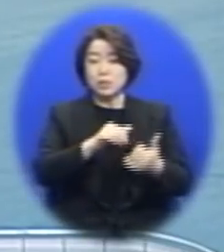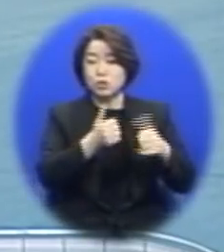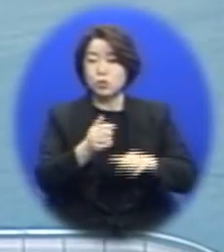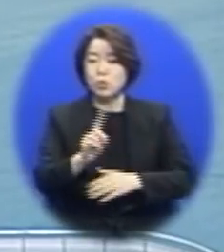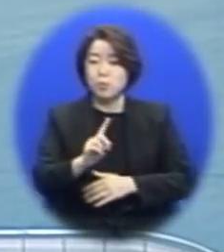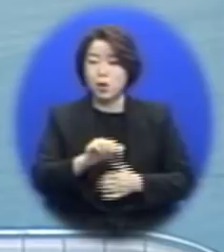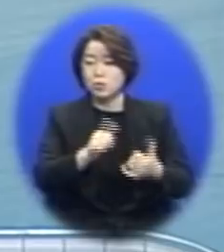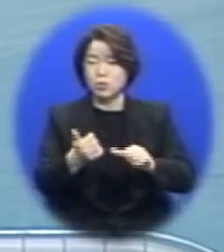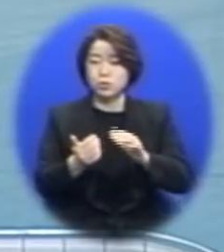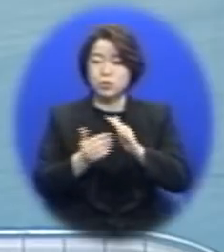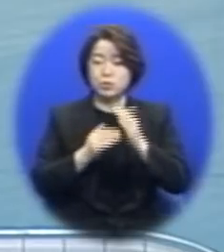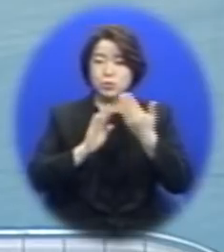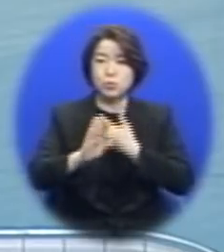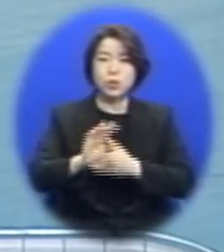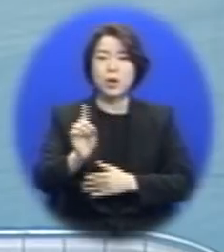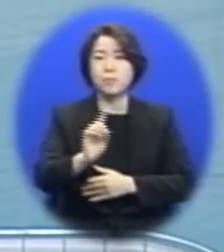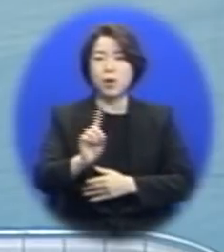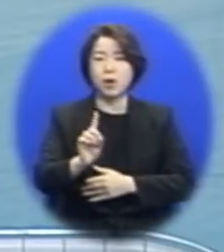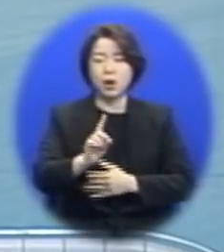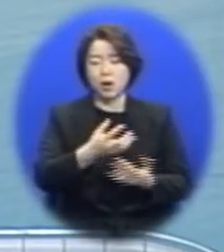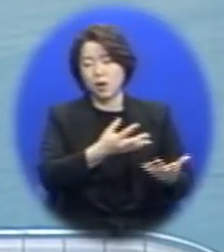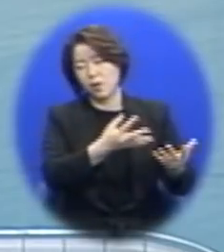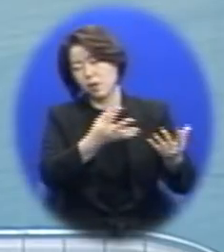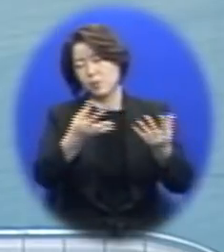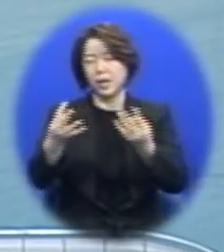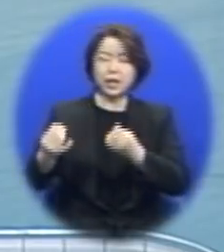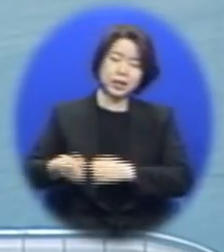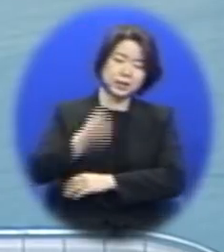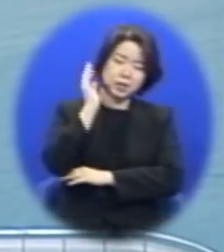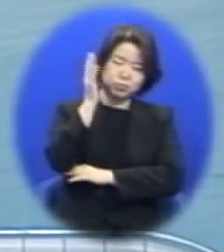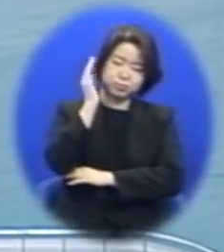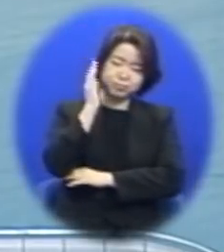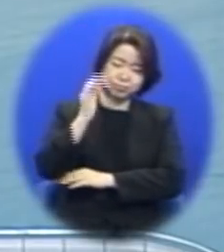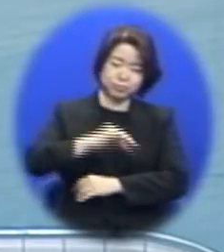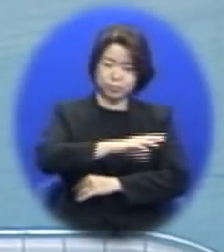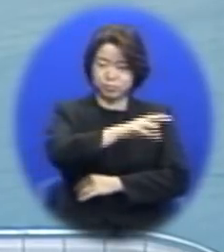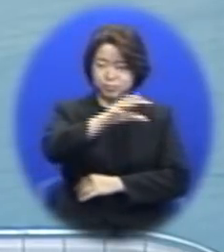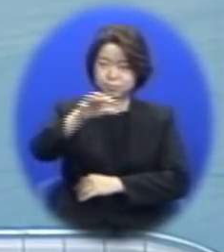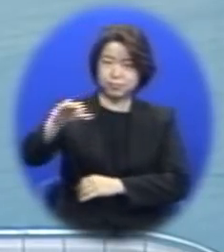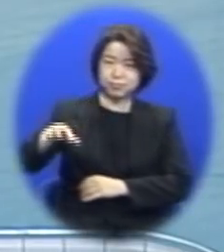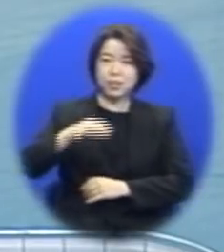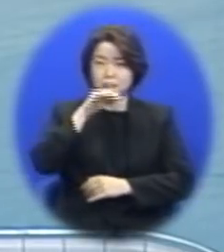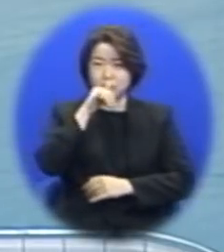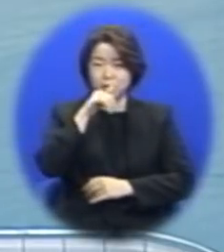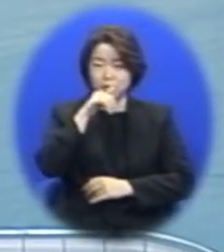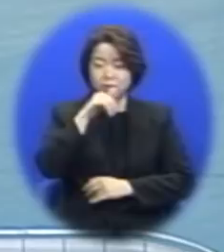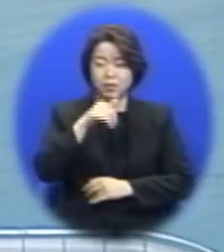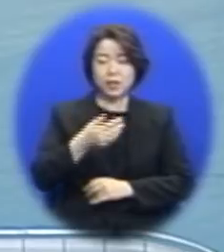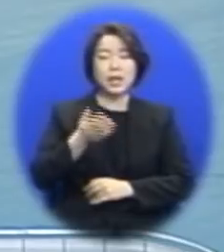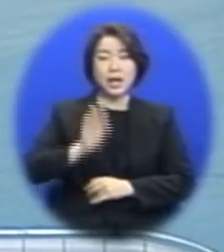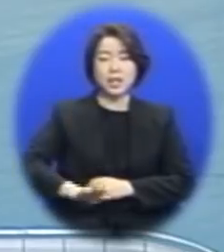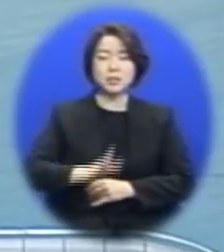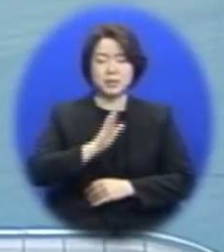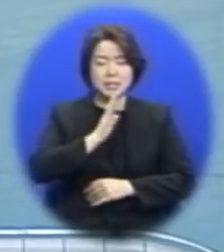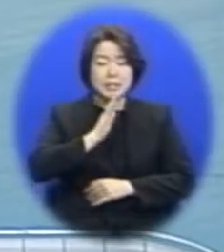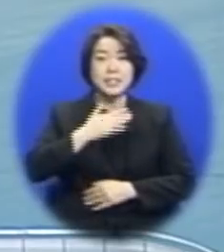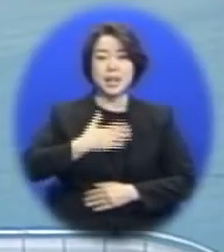이후에 어떻게 되는지에 대한 수많은 이야기가 떠돌고 있습니다. 여러분, 진짜를 알아야 돼요.